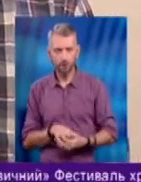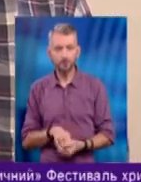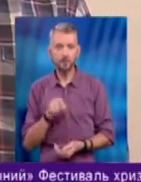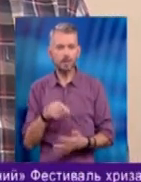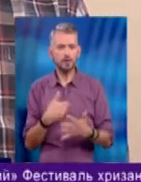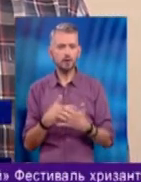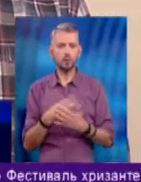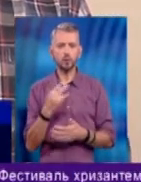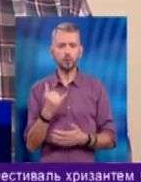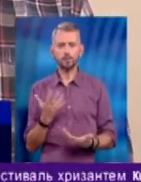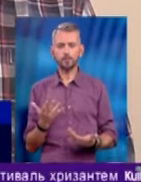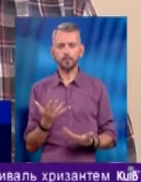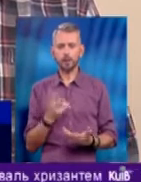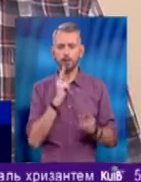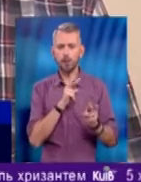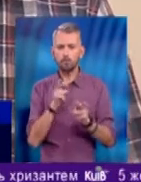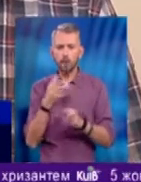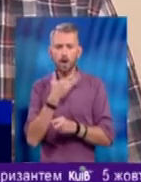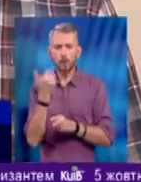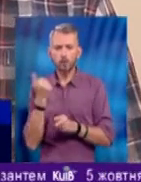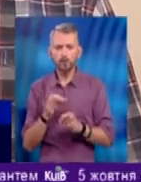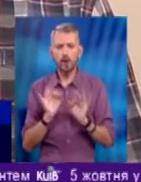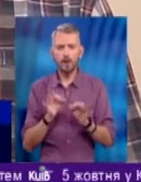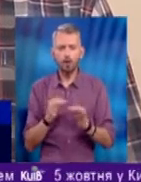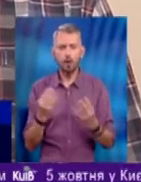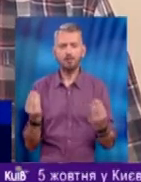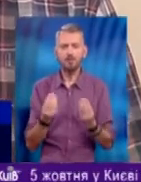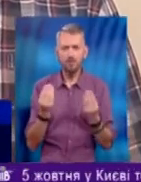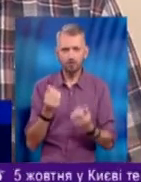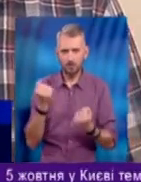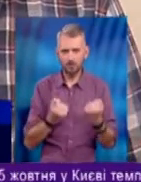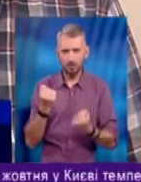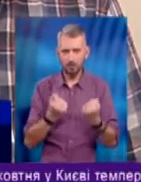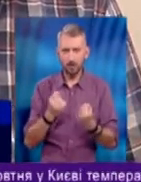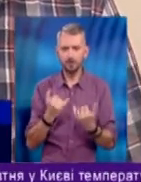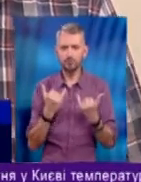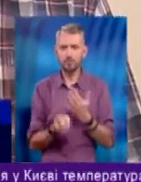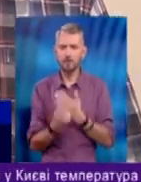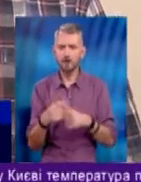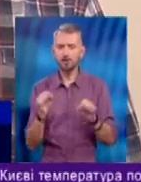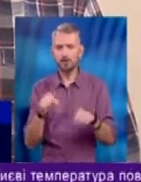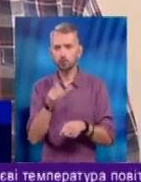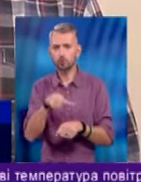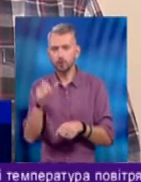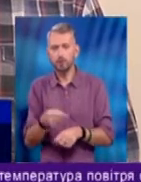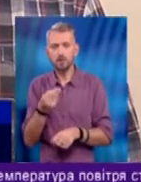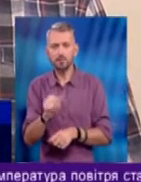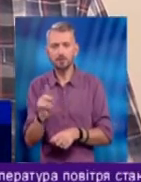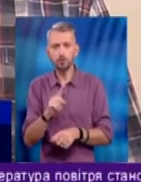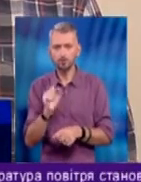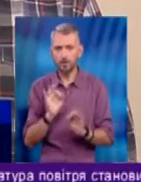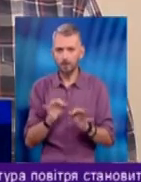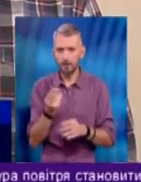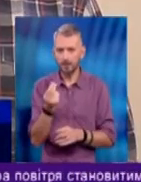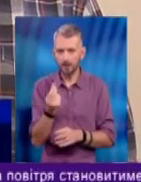ну, наблюдается отсутствие нормальных свежих автомобилей, и сейчас появляется возможность у людей приобрести что-то за нормальные